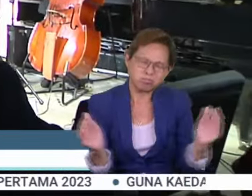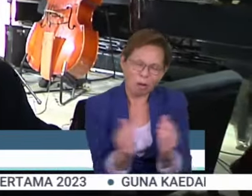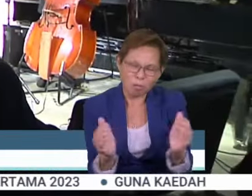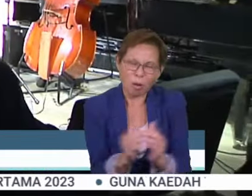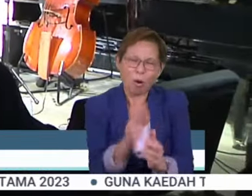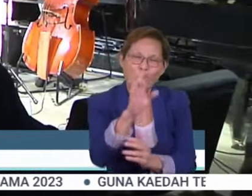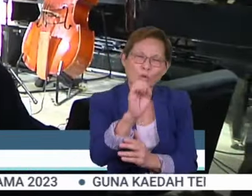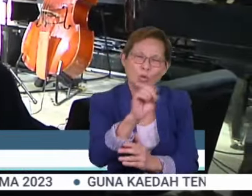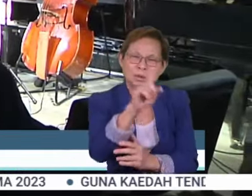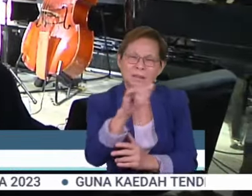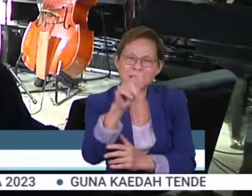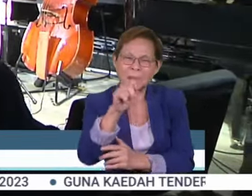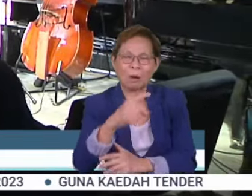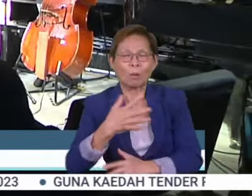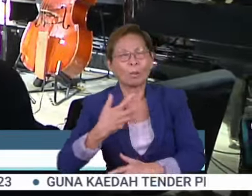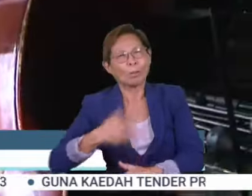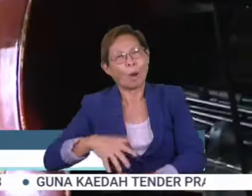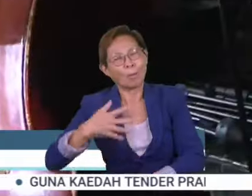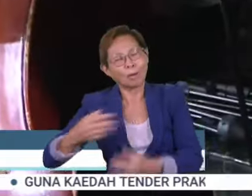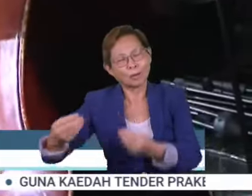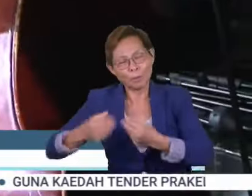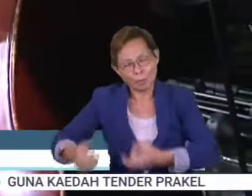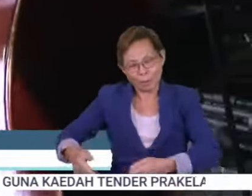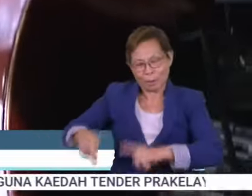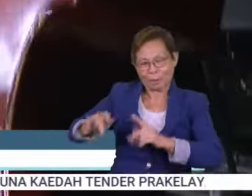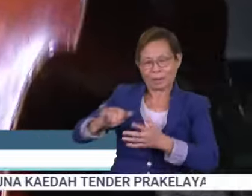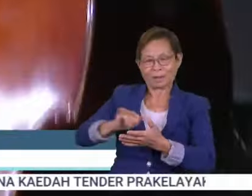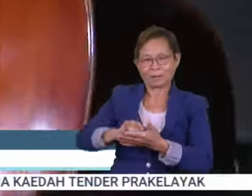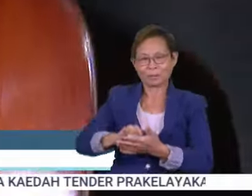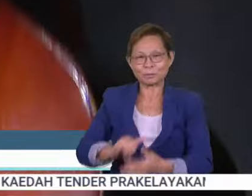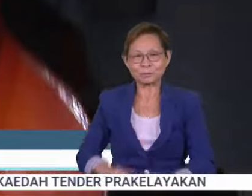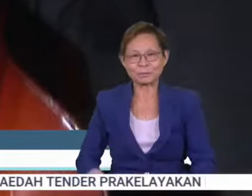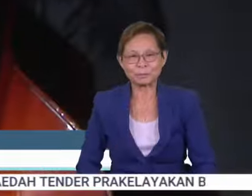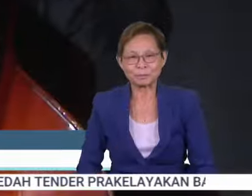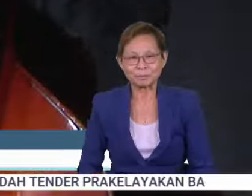kecil, Rosita terharu kerana diberi peluang tersebut.